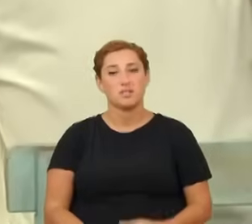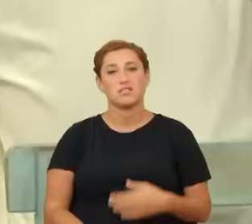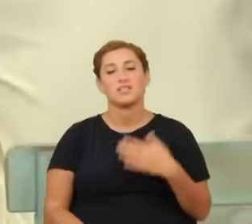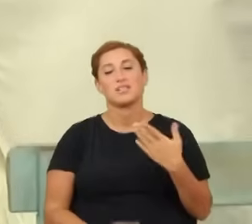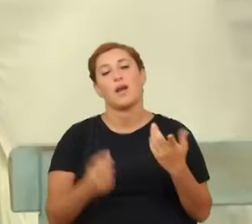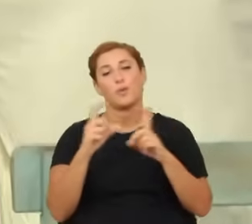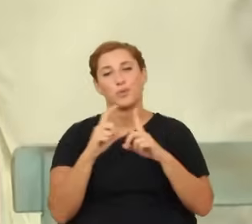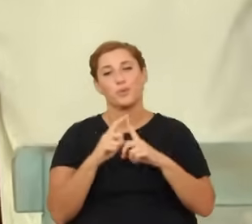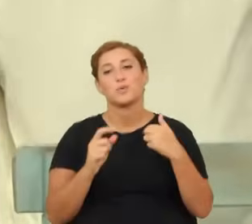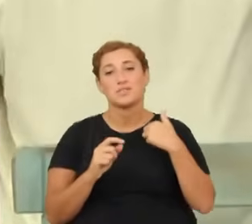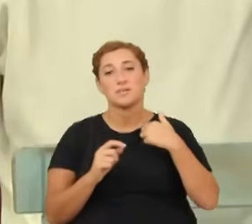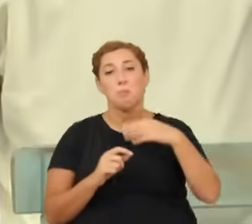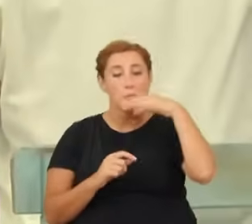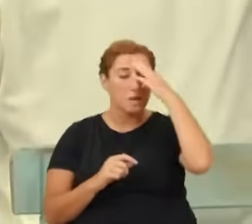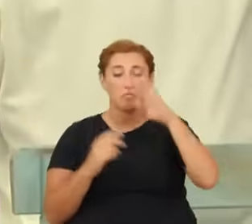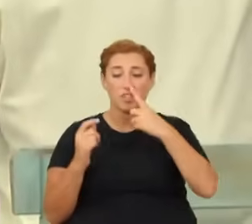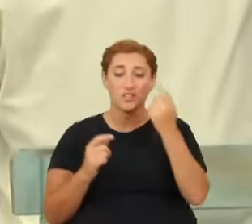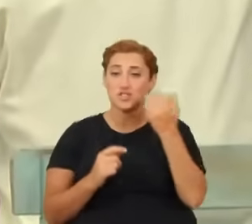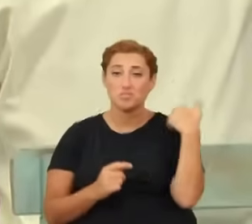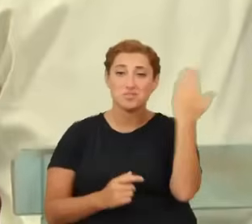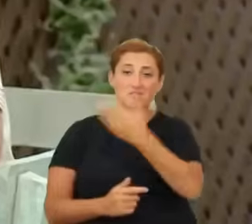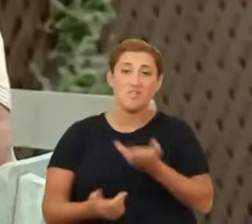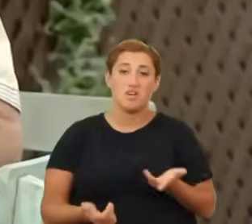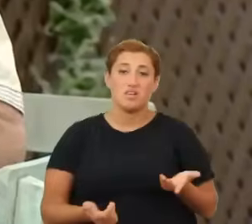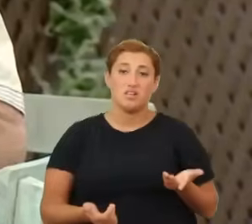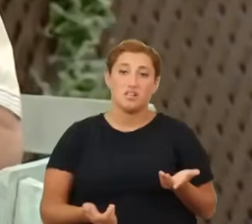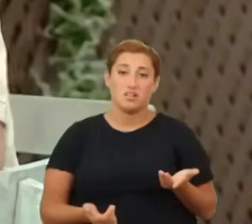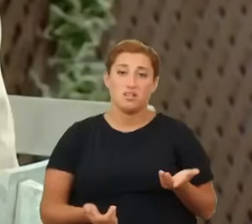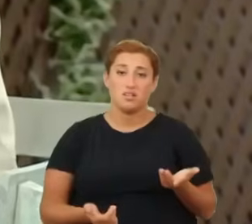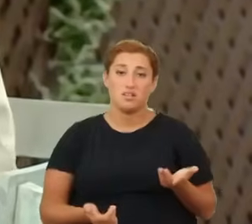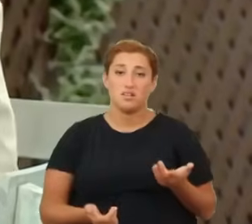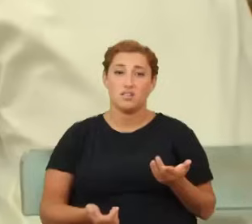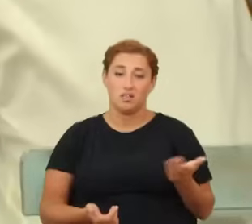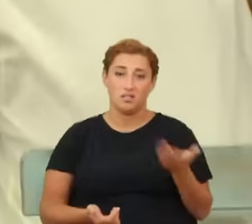Ya Dünür, bizim bayramda ne işimiz var oralarda ya?